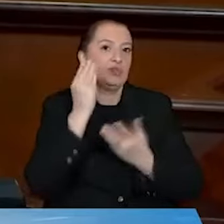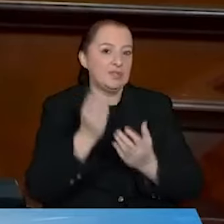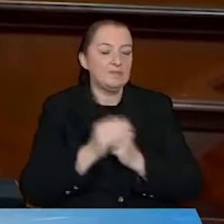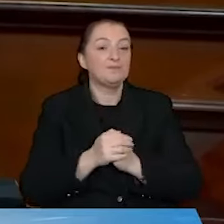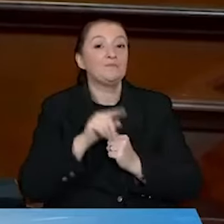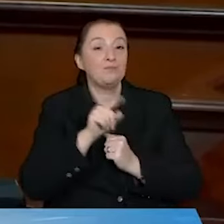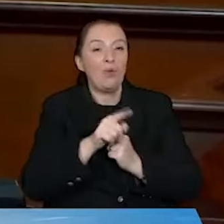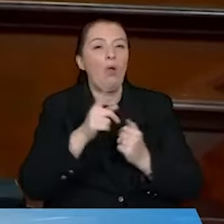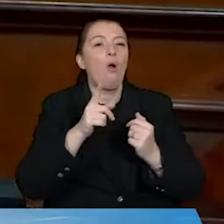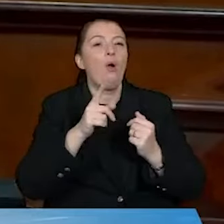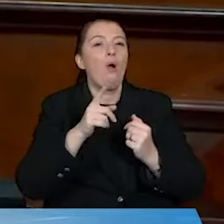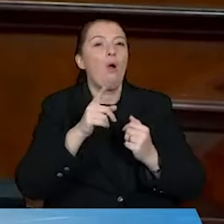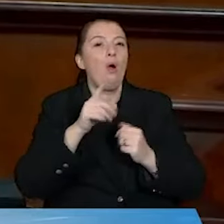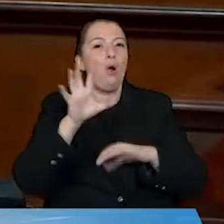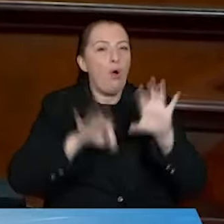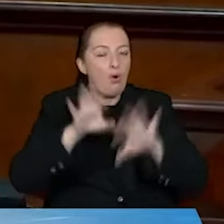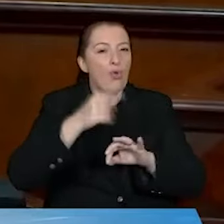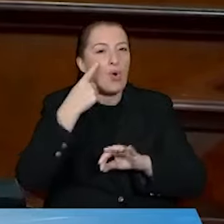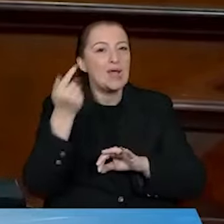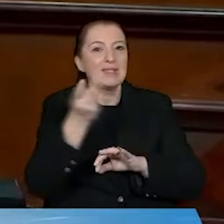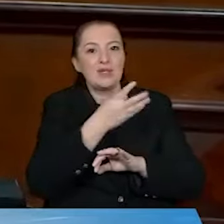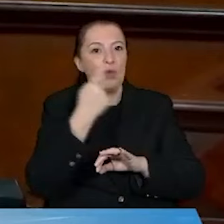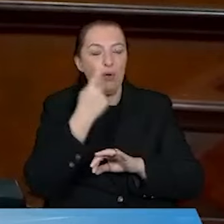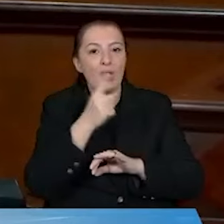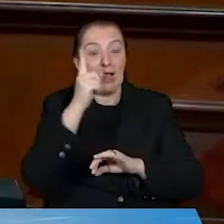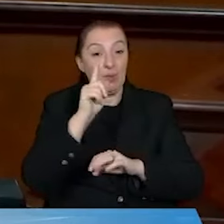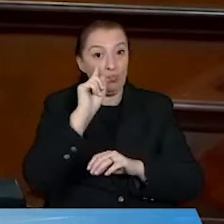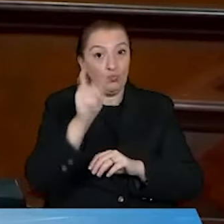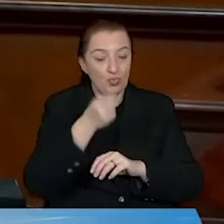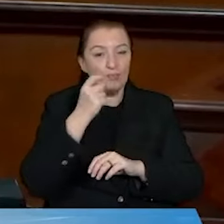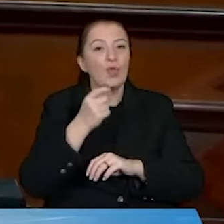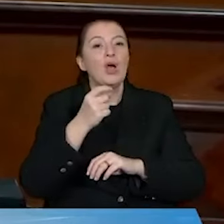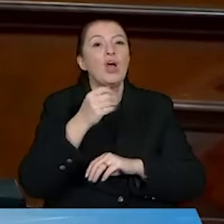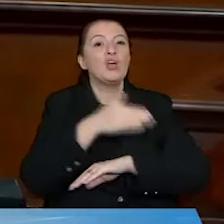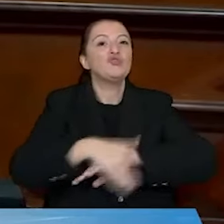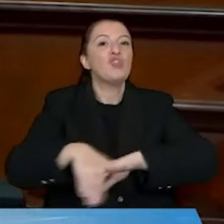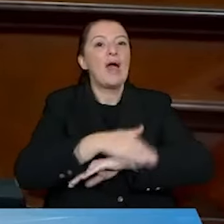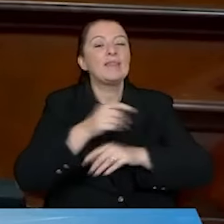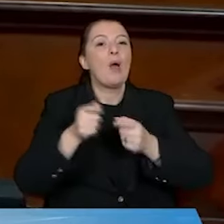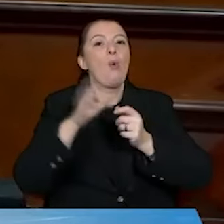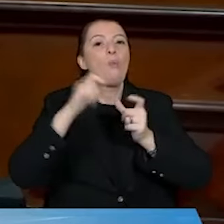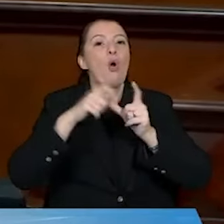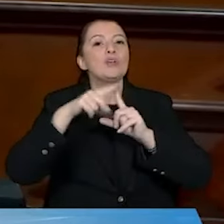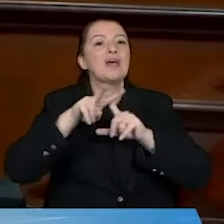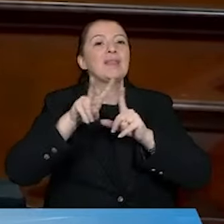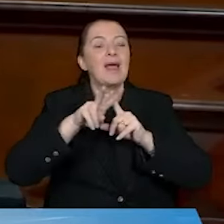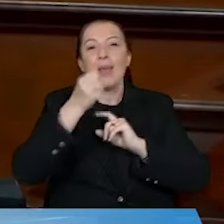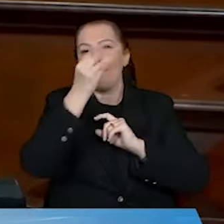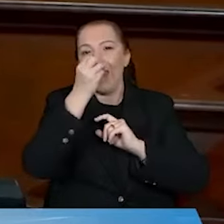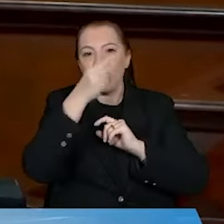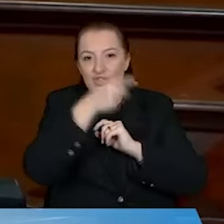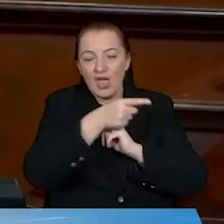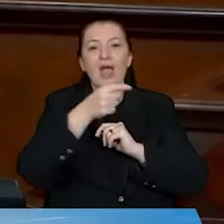Sayıştay raporundaki bulgularla devam edelim. Bulgu 1. Caddebostan, Menekşe ve Florya Güneş Plajı'nın hukuki bir dayanak olmaksızın şirket